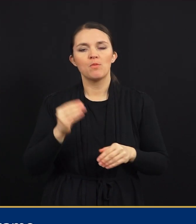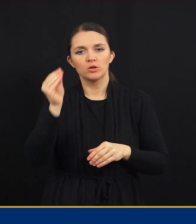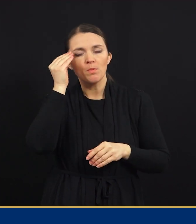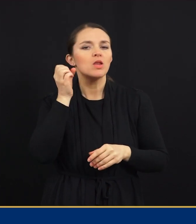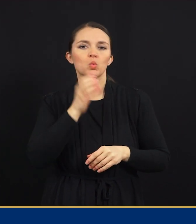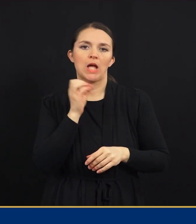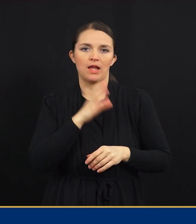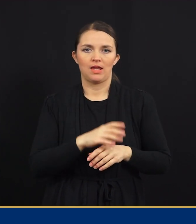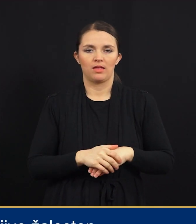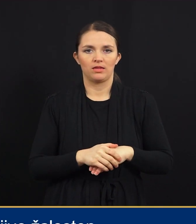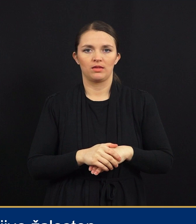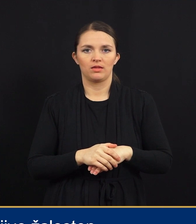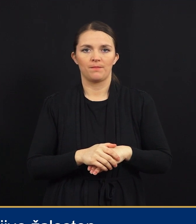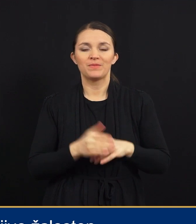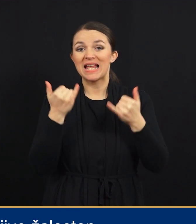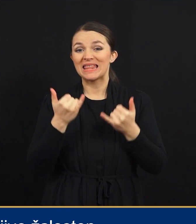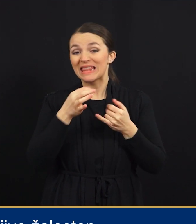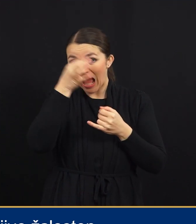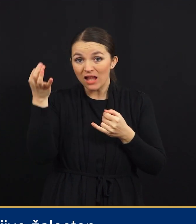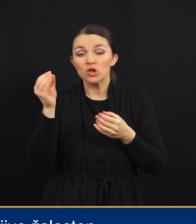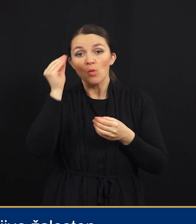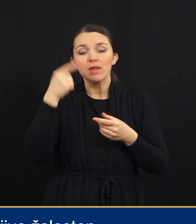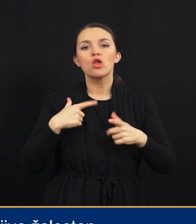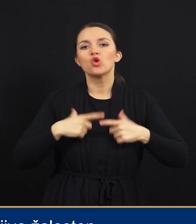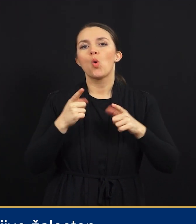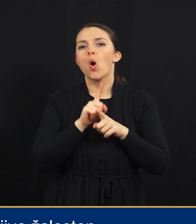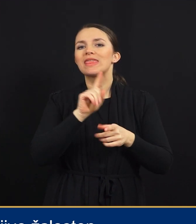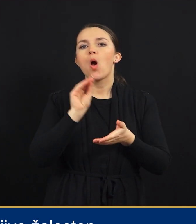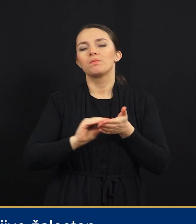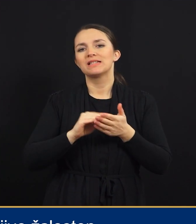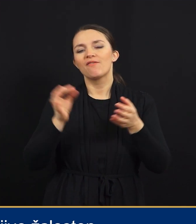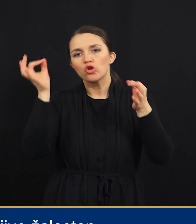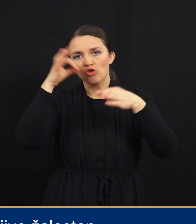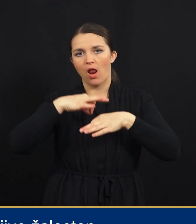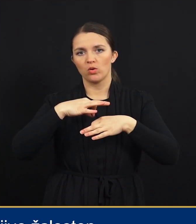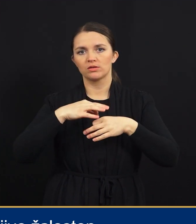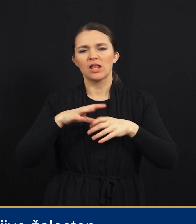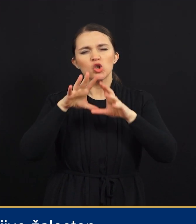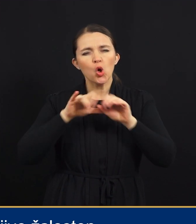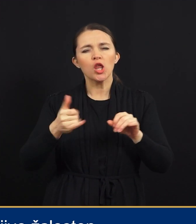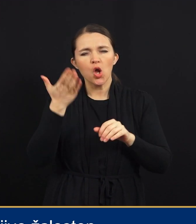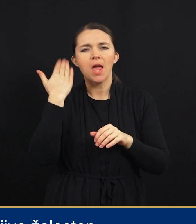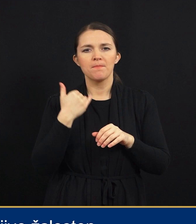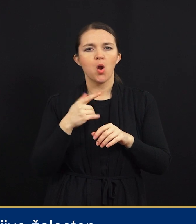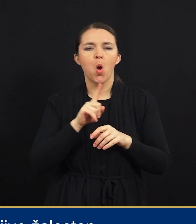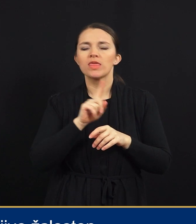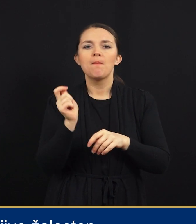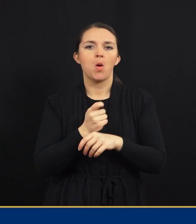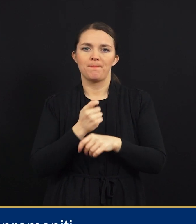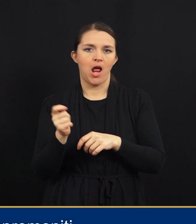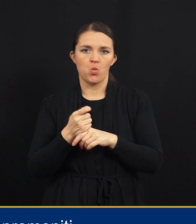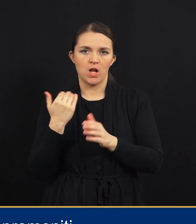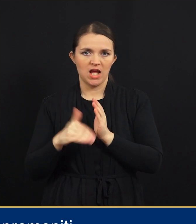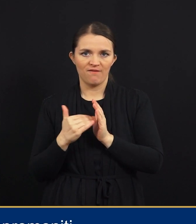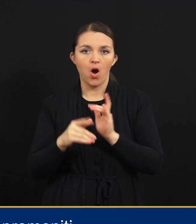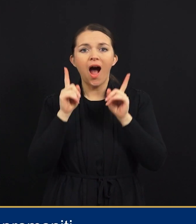dan. Dan spomina doživljam kot neopisljivo žalosten. Storjeno je bilo nepopravljivo.